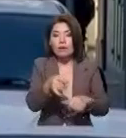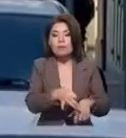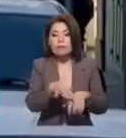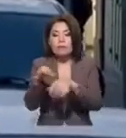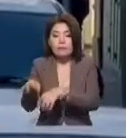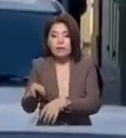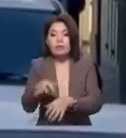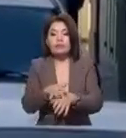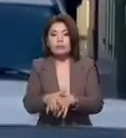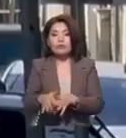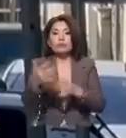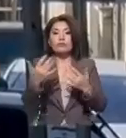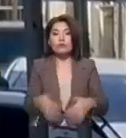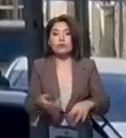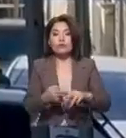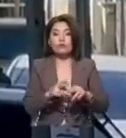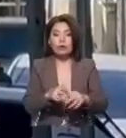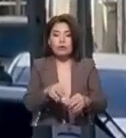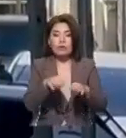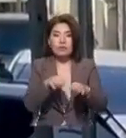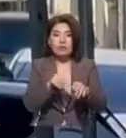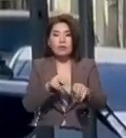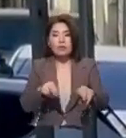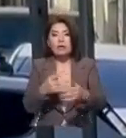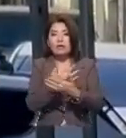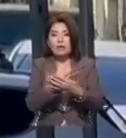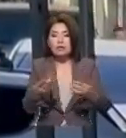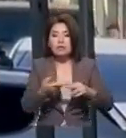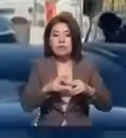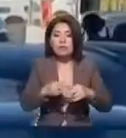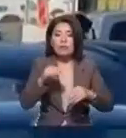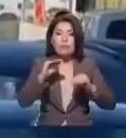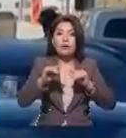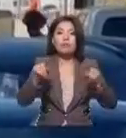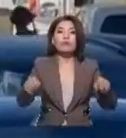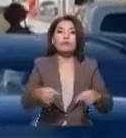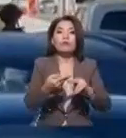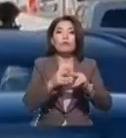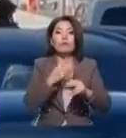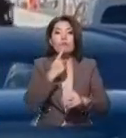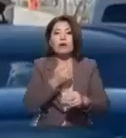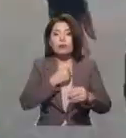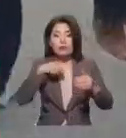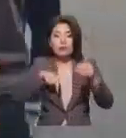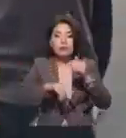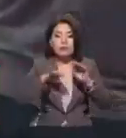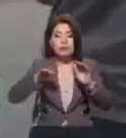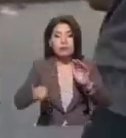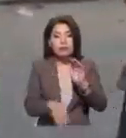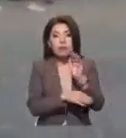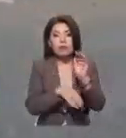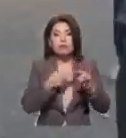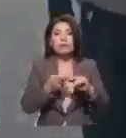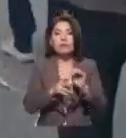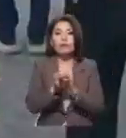идет все. Пехота, танки, боевая техника. Главная цель – инфраструктура боевиков в подземных туннелях. Тот факт, что